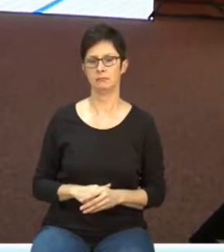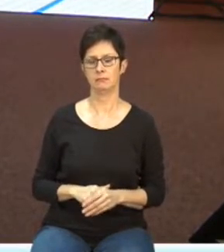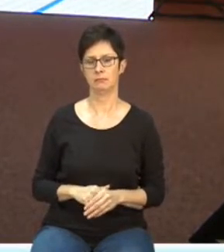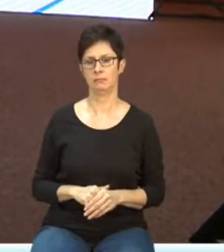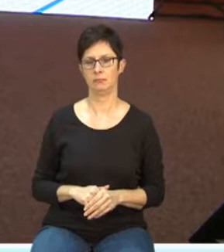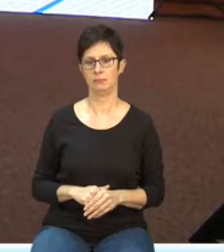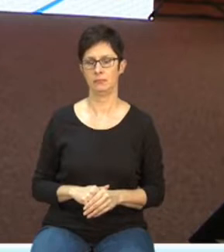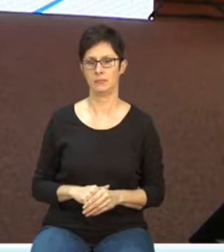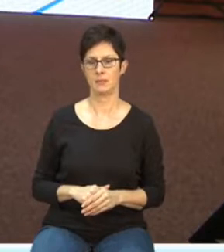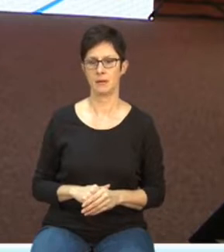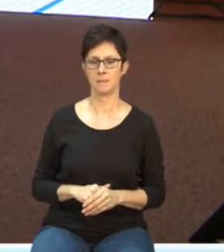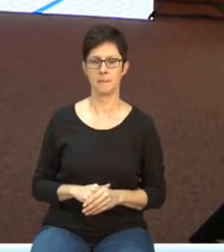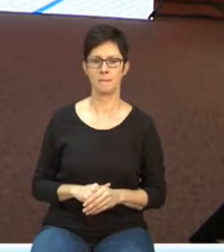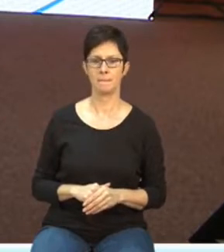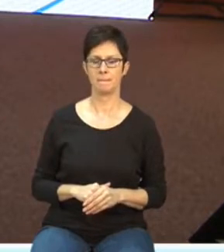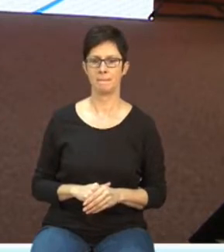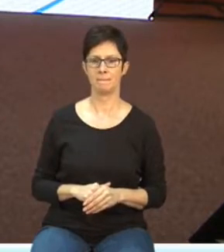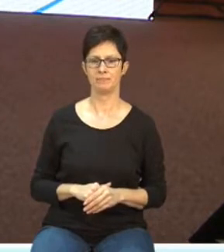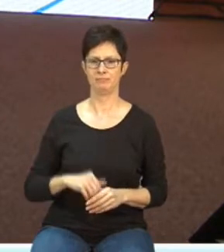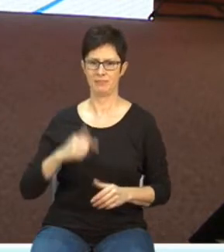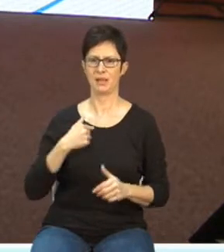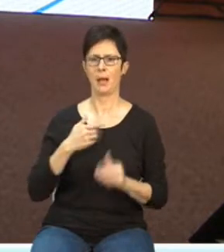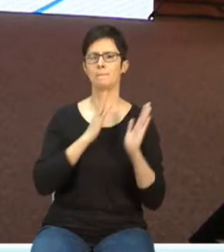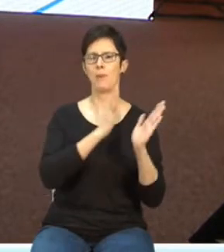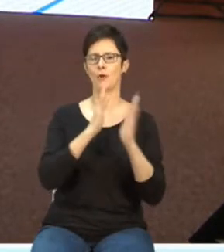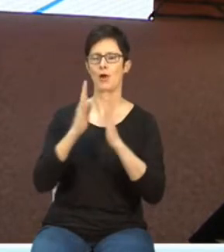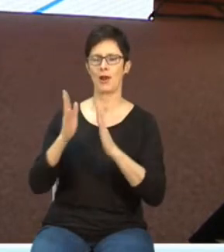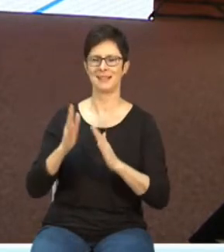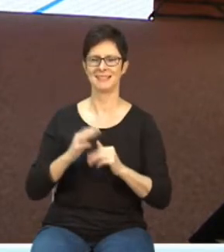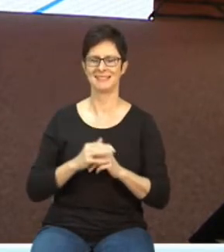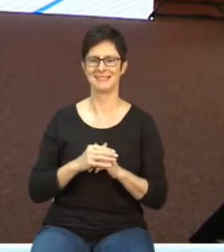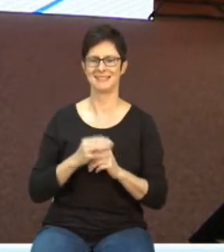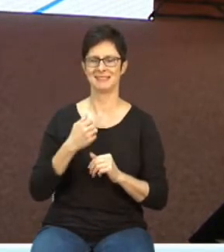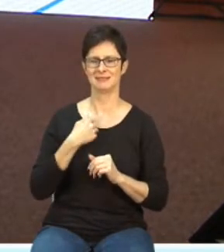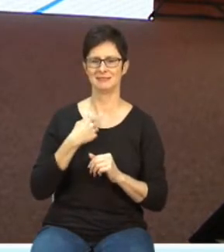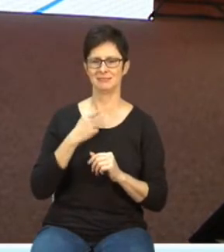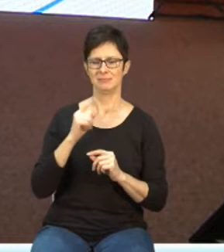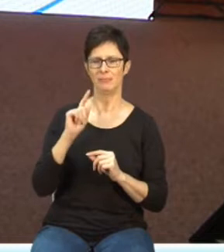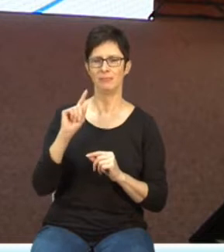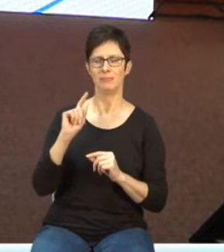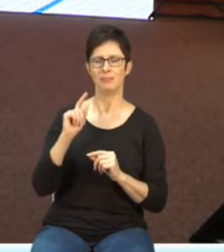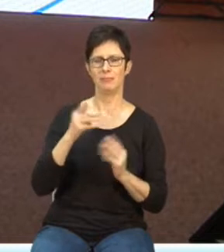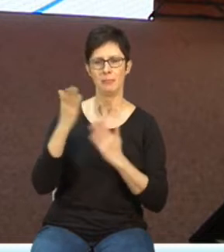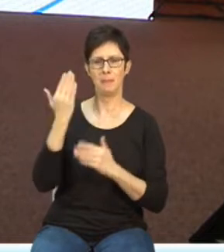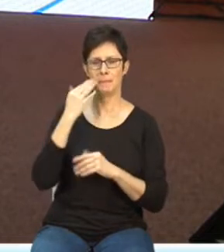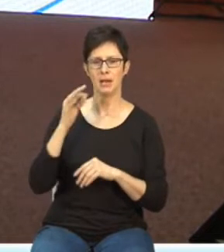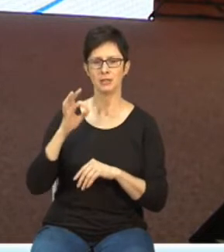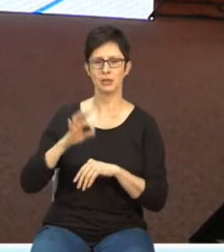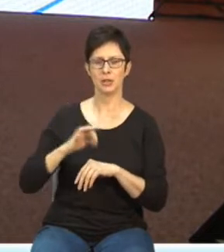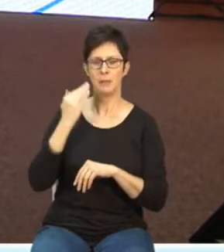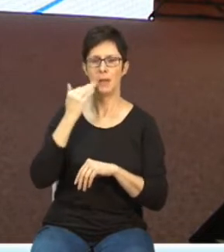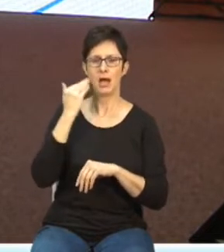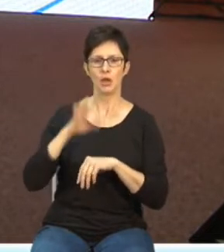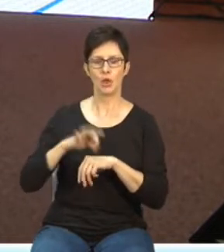A może w takim razie będę wymieniał żeby nie było problemów jeżeli by pani doktor inwerter